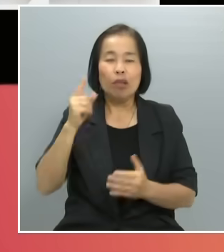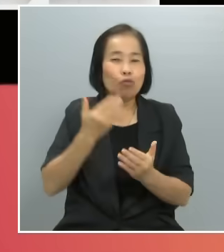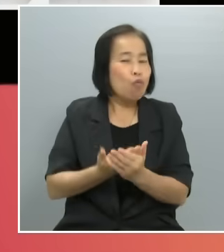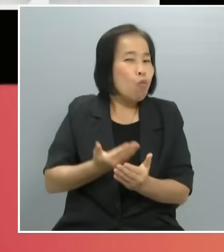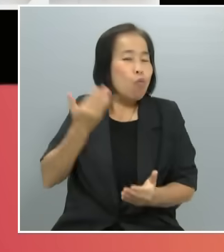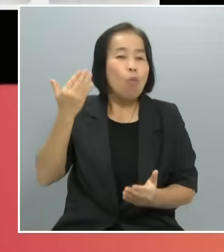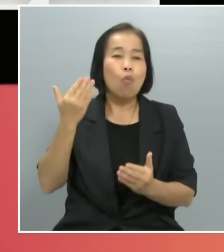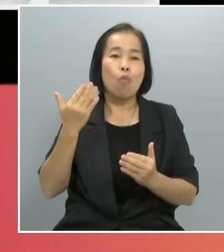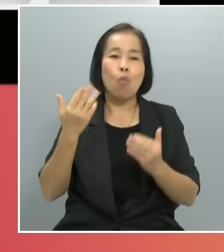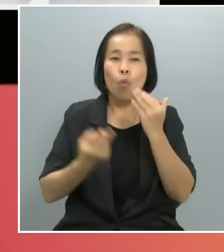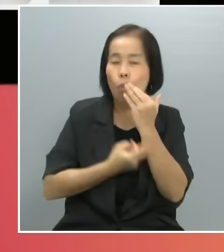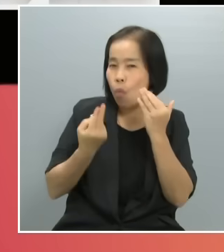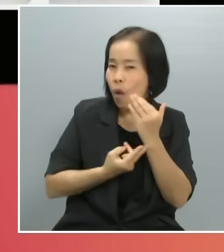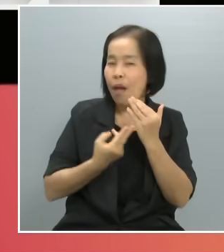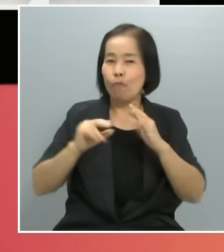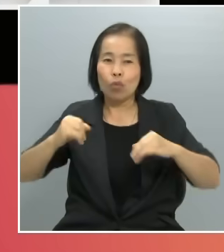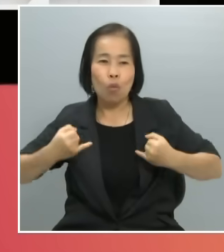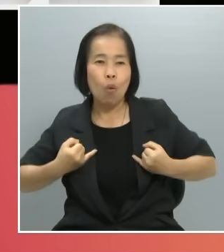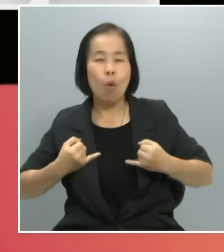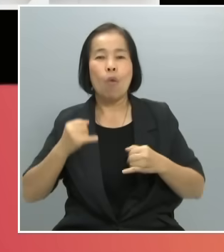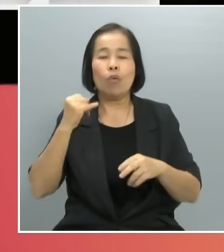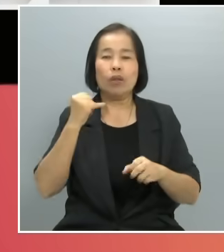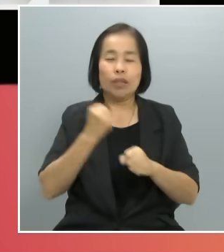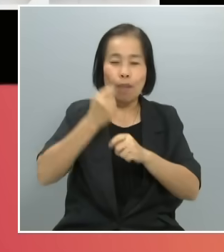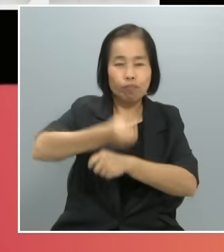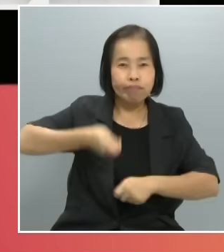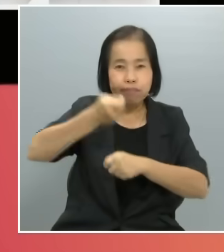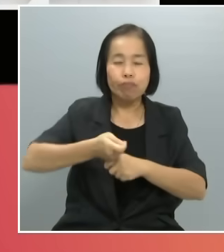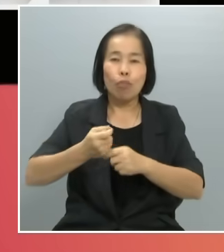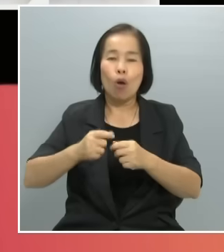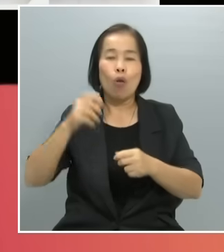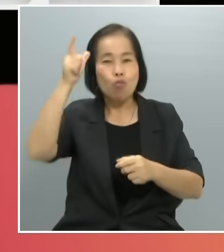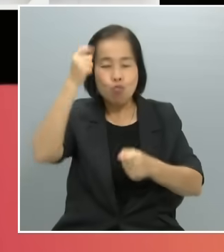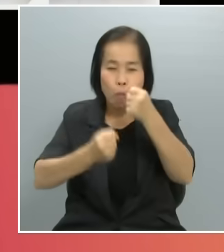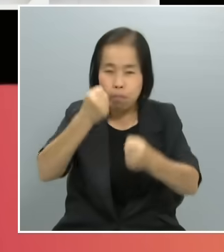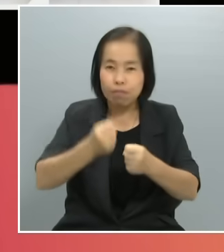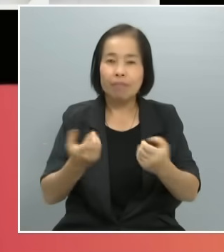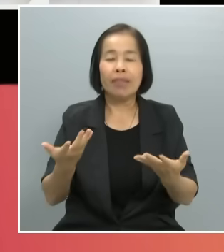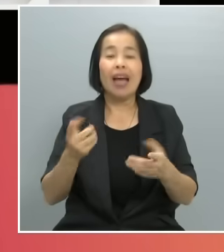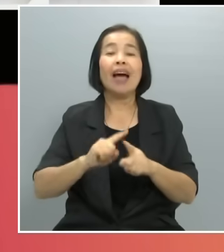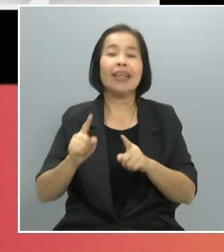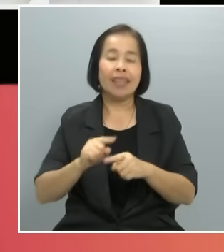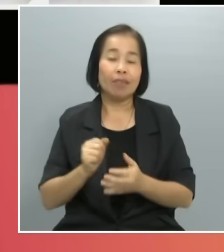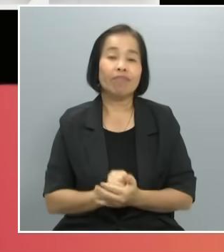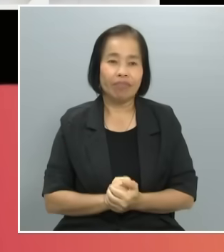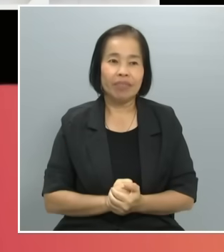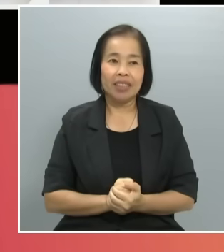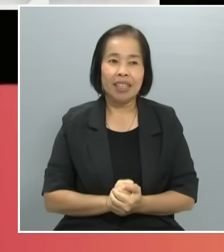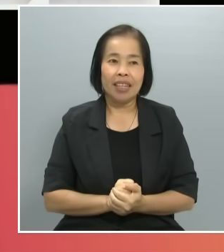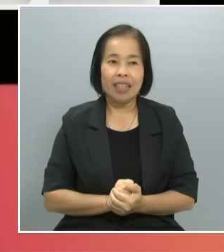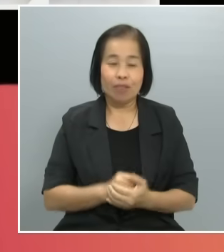Exclusive เห็นมั้ยฮะอาชีพเนี่ยเป็นเจ้าของไร่มีฟาร์มโคนมนี่นี่นี่นี่น